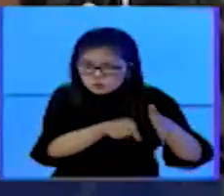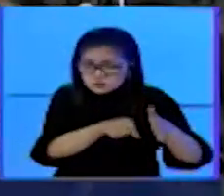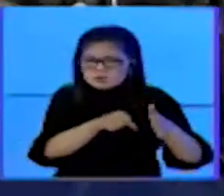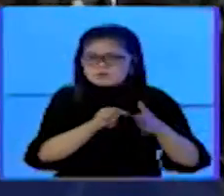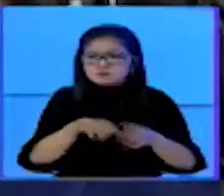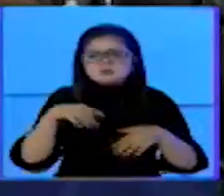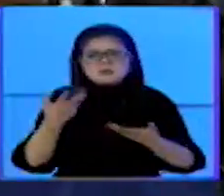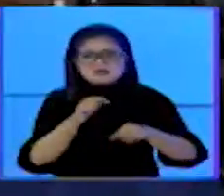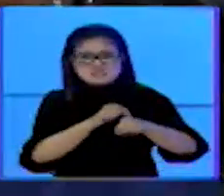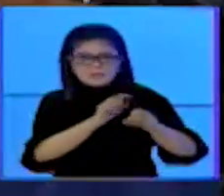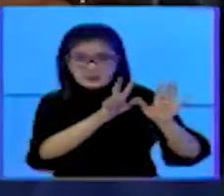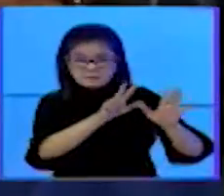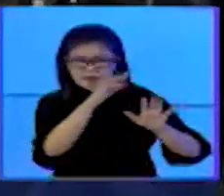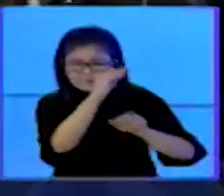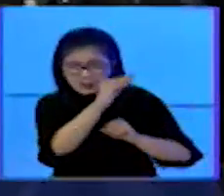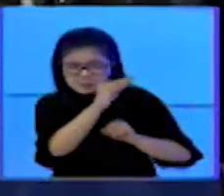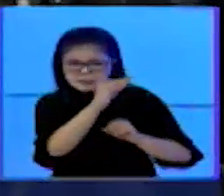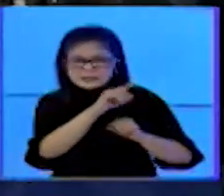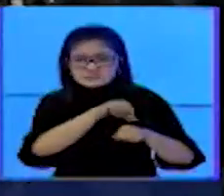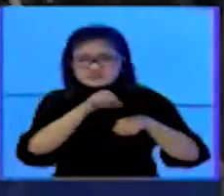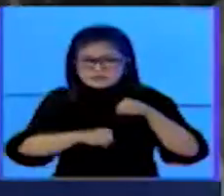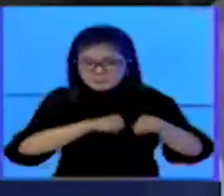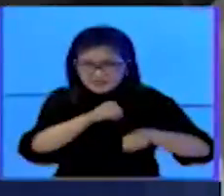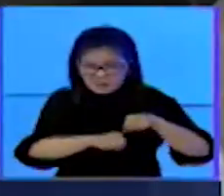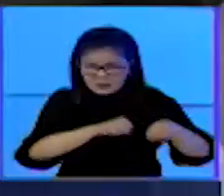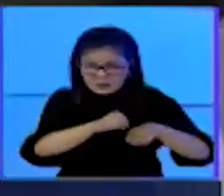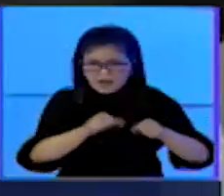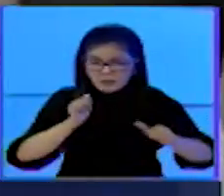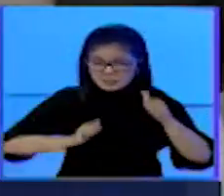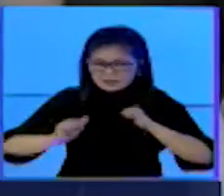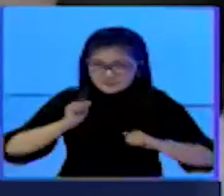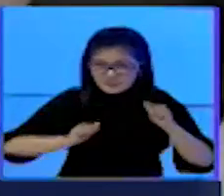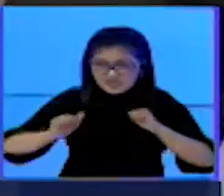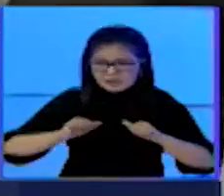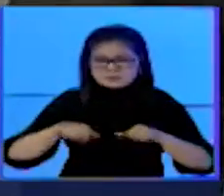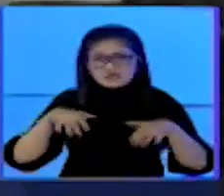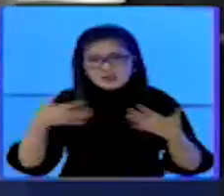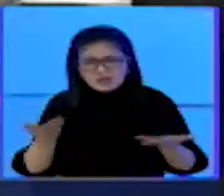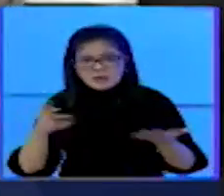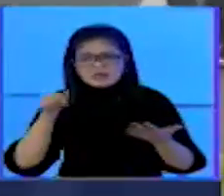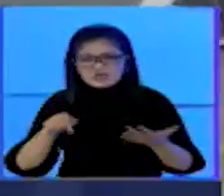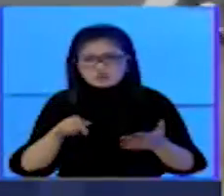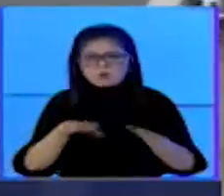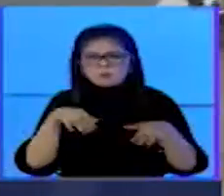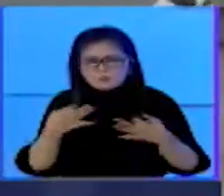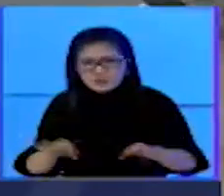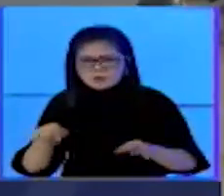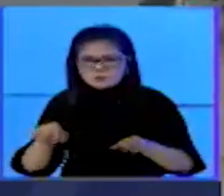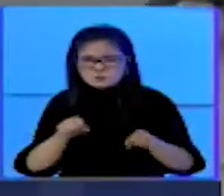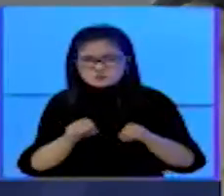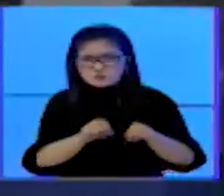jam 8 jaraknya. Para pesepeda dapat melakukan aktivitas goes tanpa harus bersinggungan dengan kendaraan